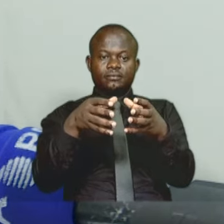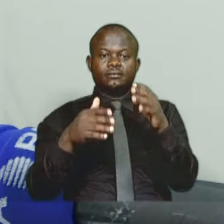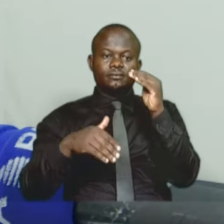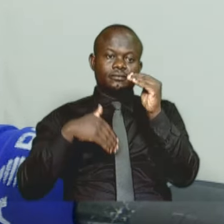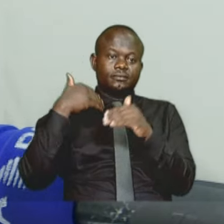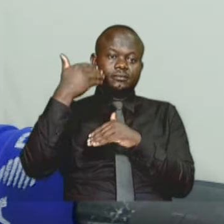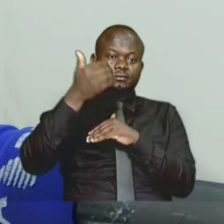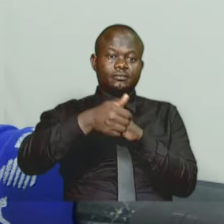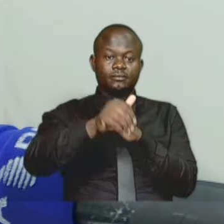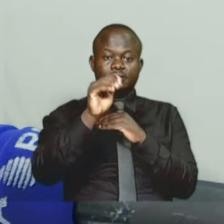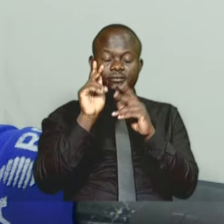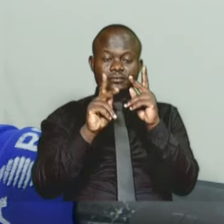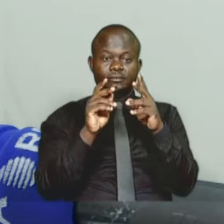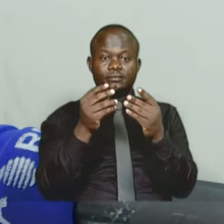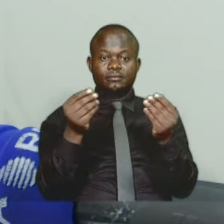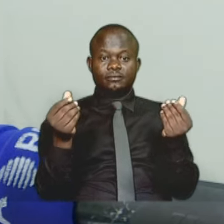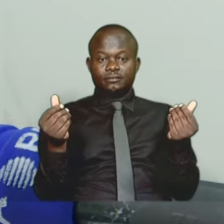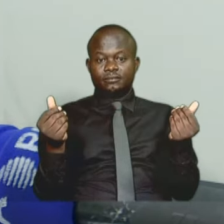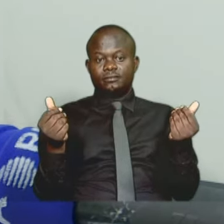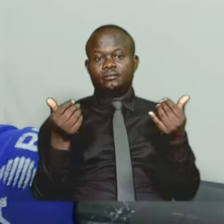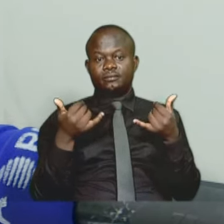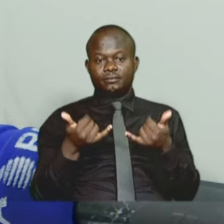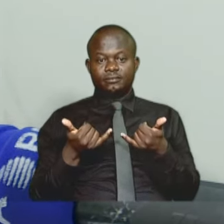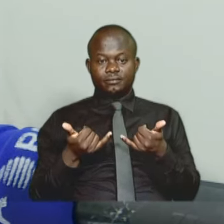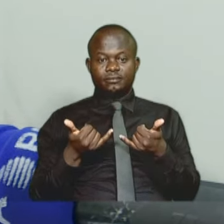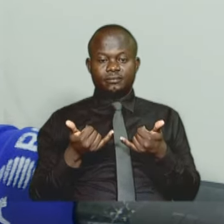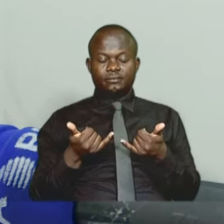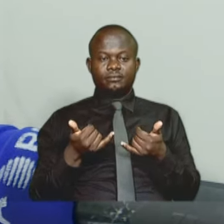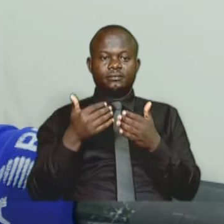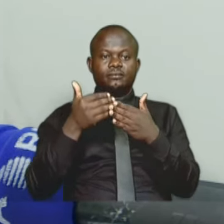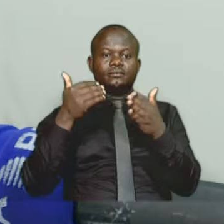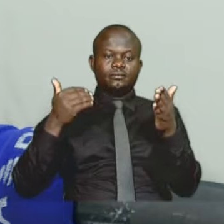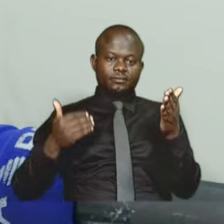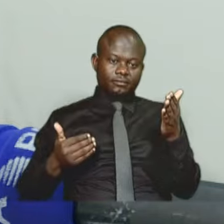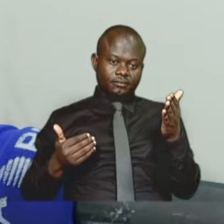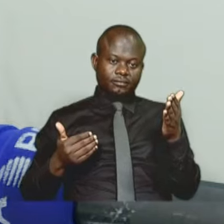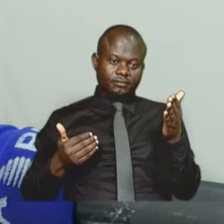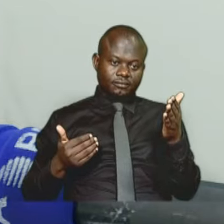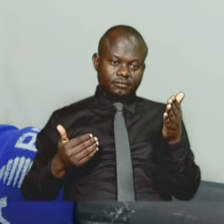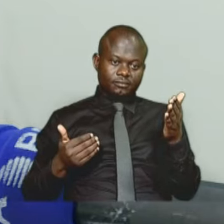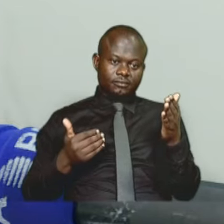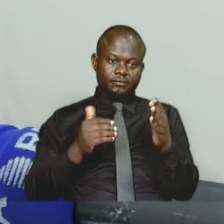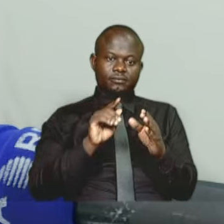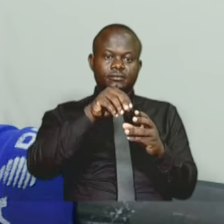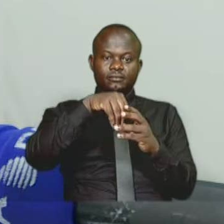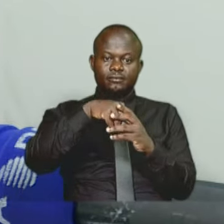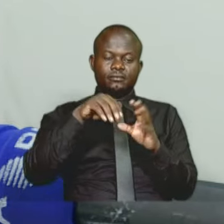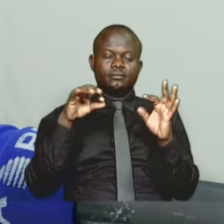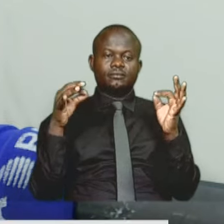bantu bagakira rero ni ukuvuga mbere y'uko ajya mu muryango